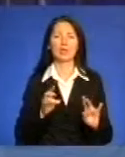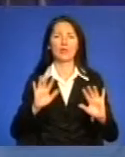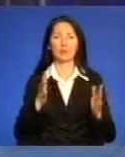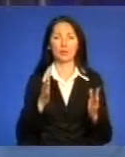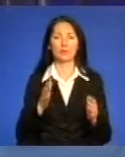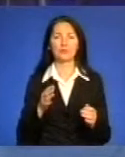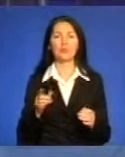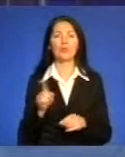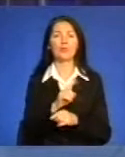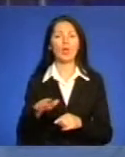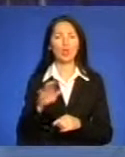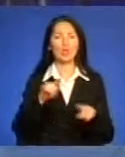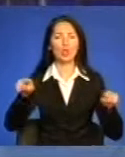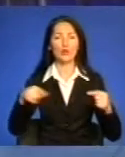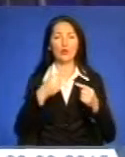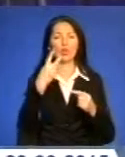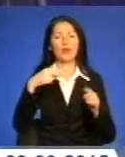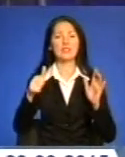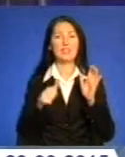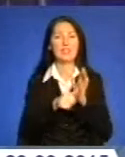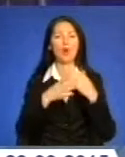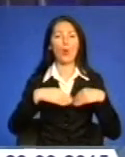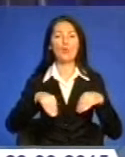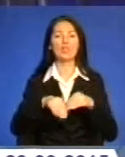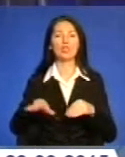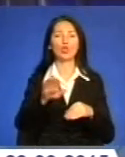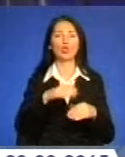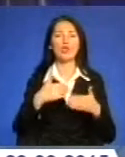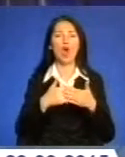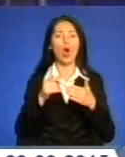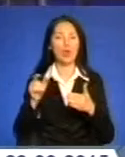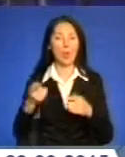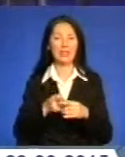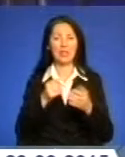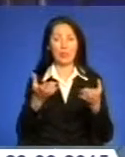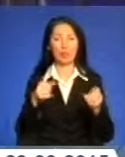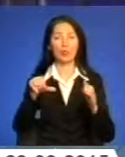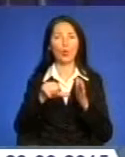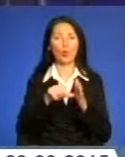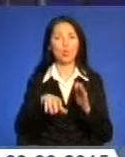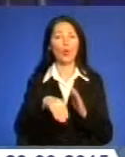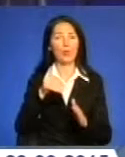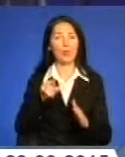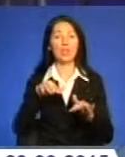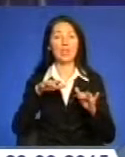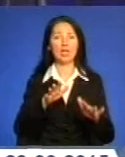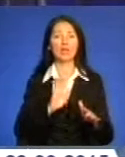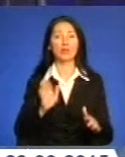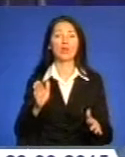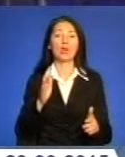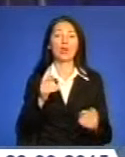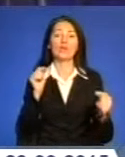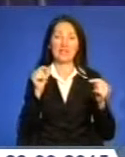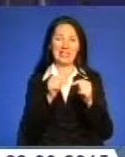На Тернопільщині утворилося 26 об'єднаних територіальних громад, які братимуть участь у виборах. Їх діяльність буде обумовлювати закон про